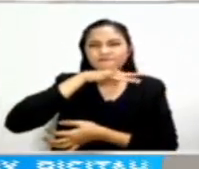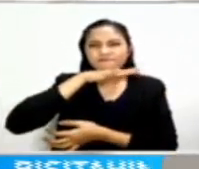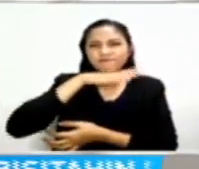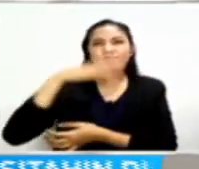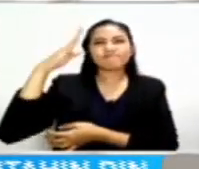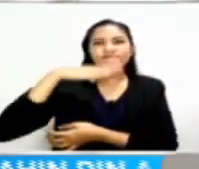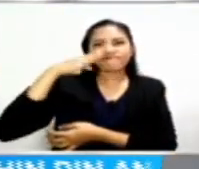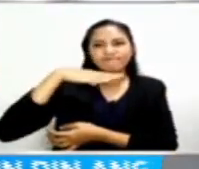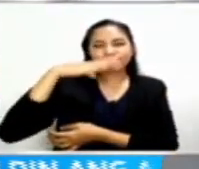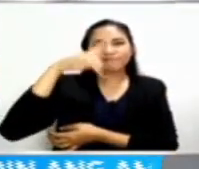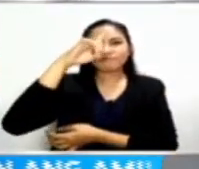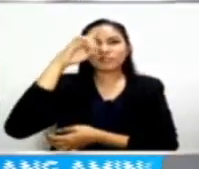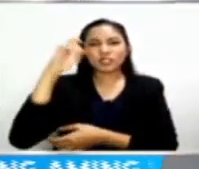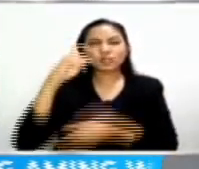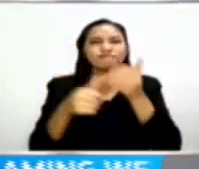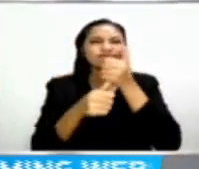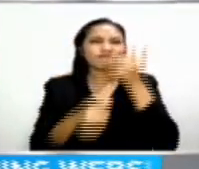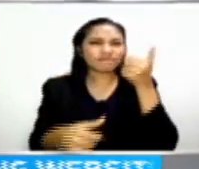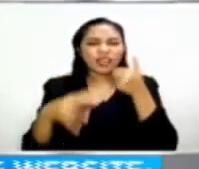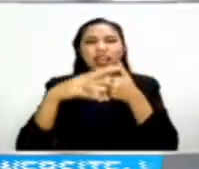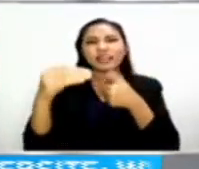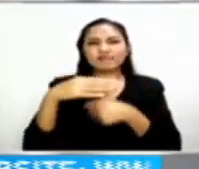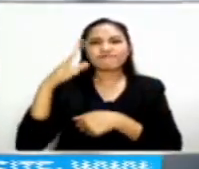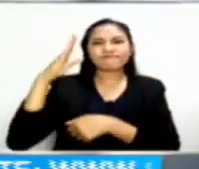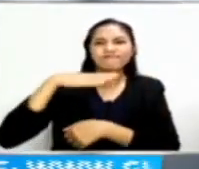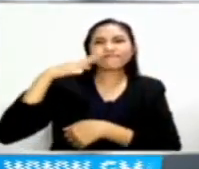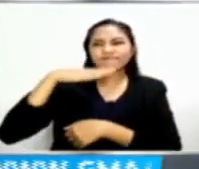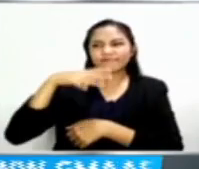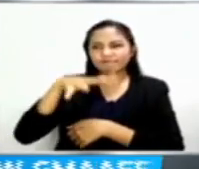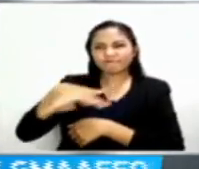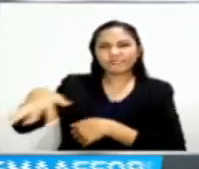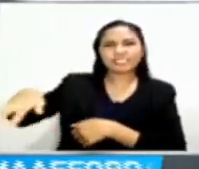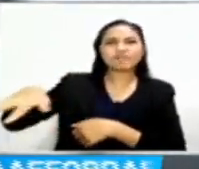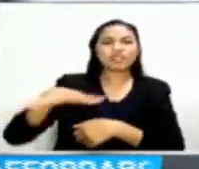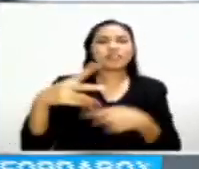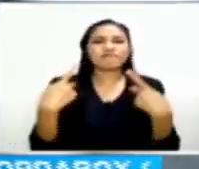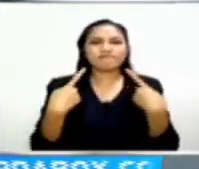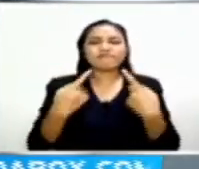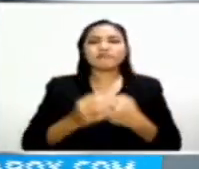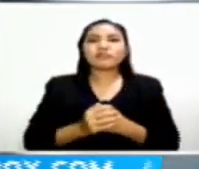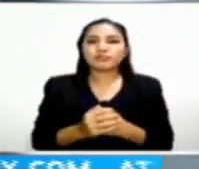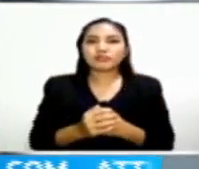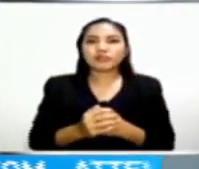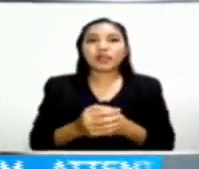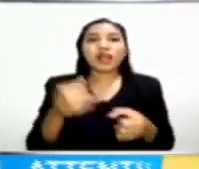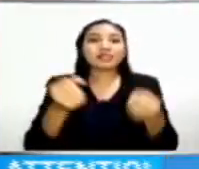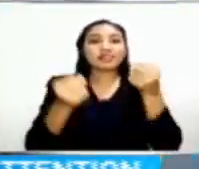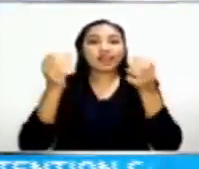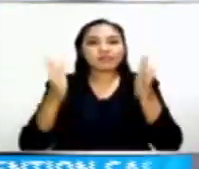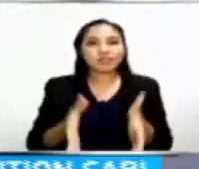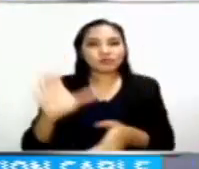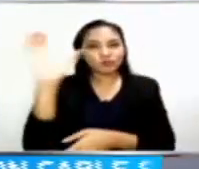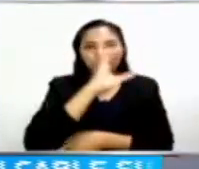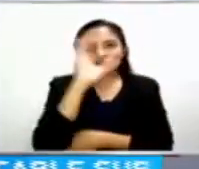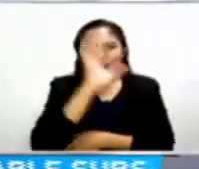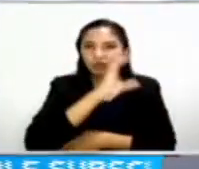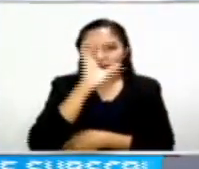baboy ang mga nahulog. Umaga na nang maialis sa mga ito. Pinaghahanap na ang driver ng truck.